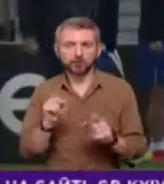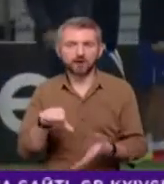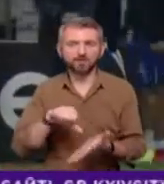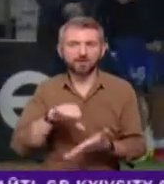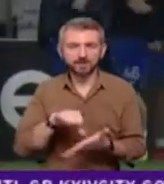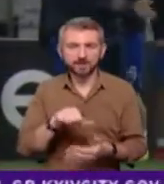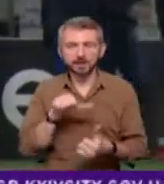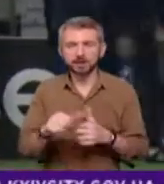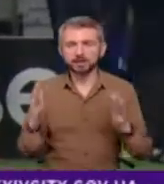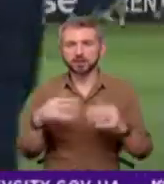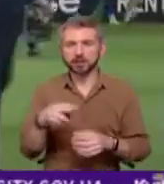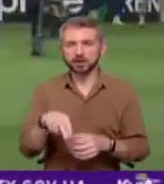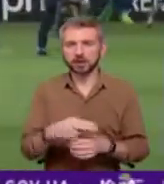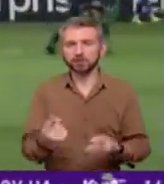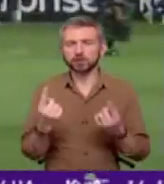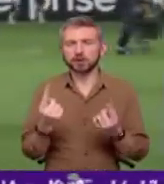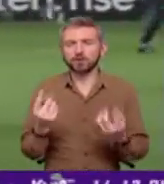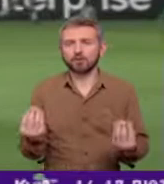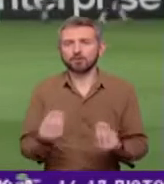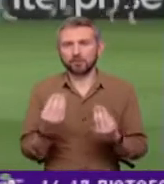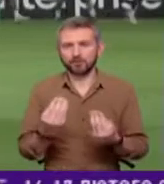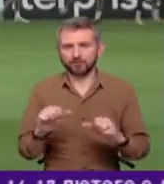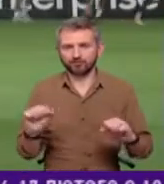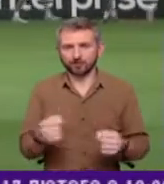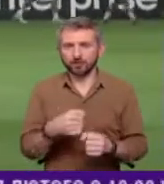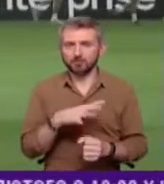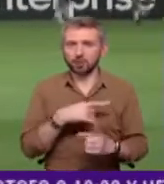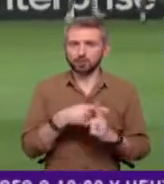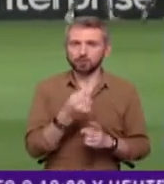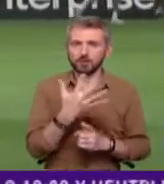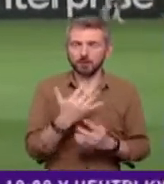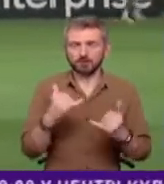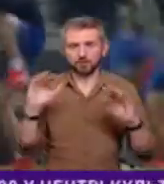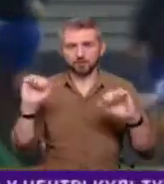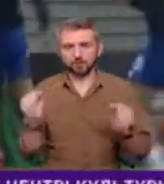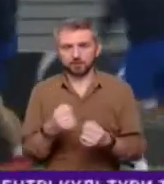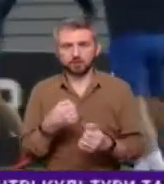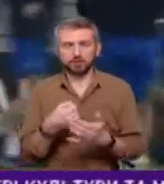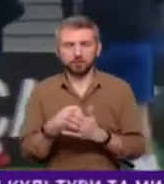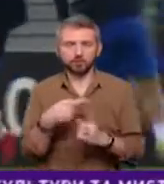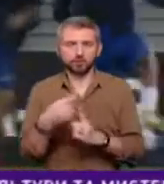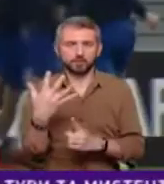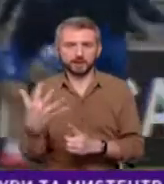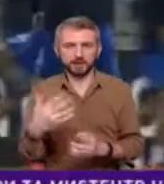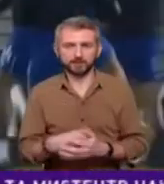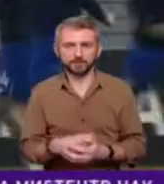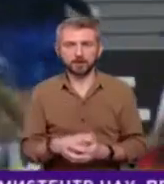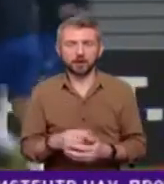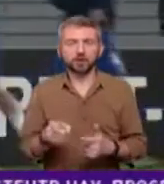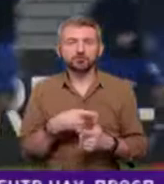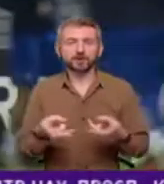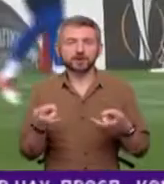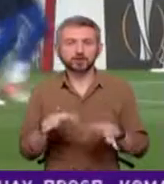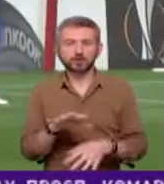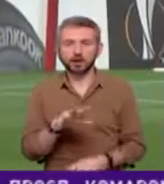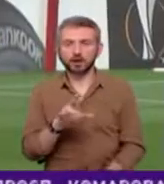Афінах саме на матч з «Динамо» суттєво посвіжішало, з плюс 15 температура впала до 5 вище нуля. Ну а чи залишиться